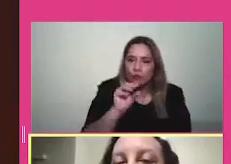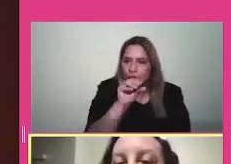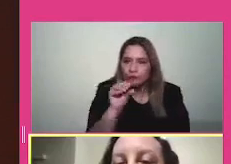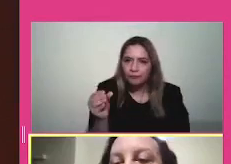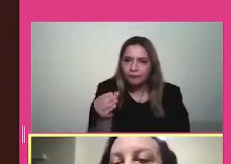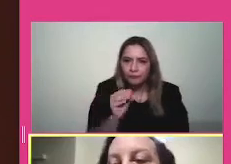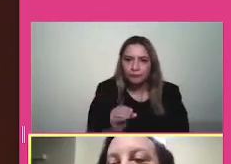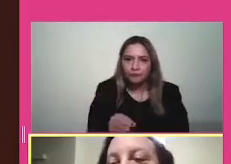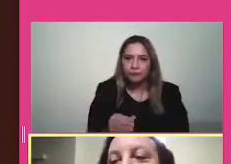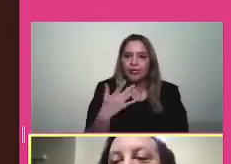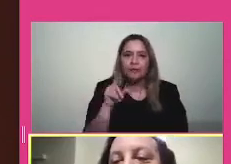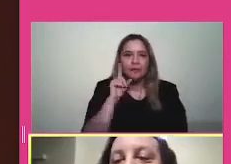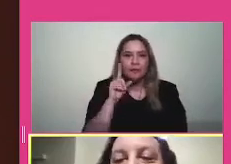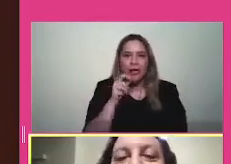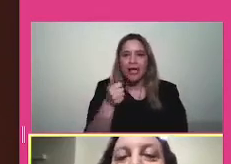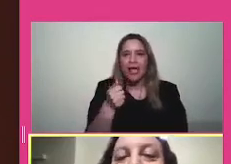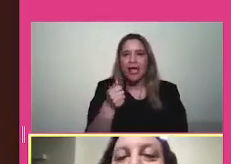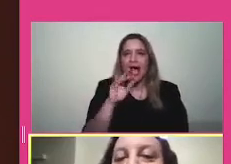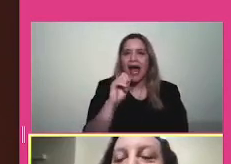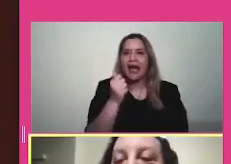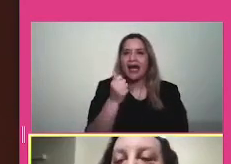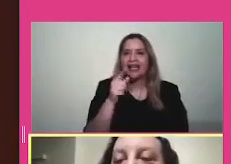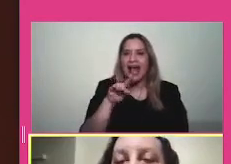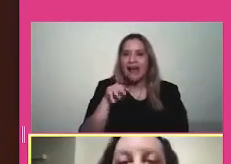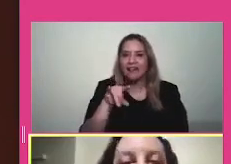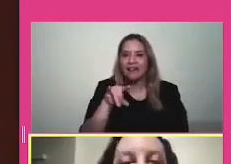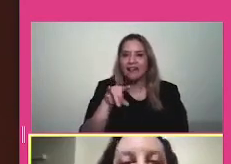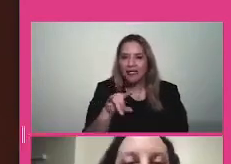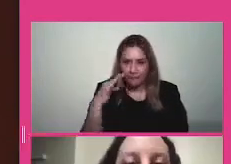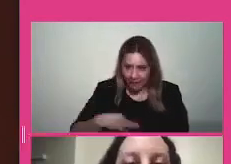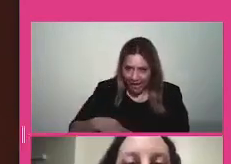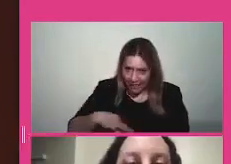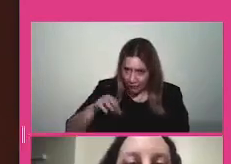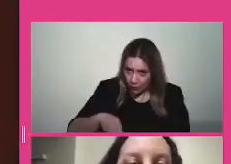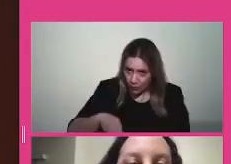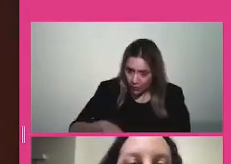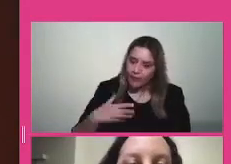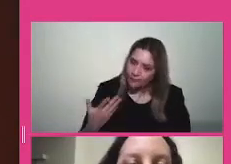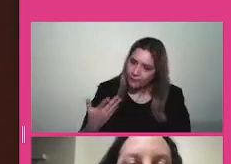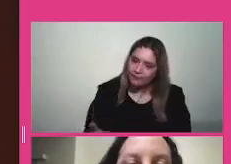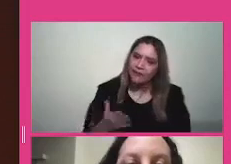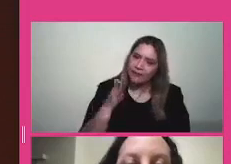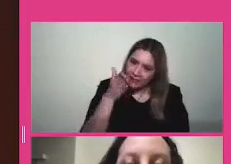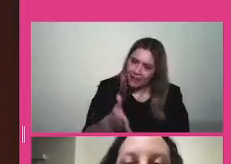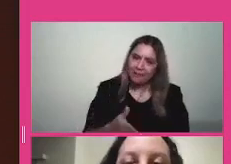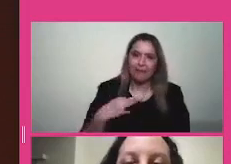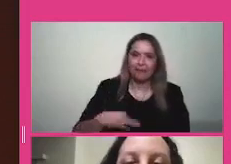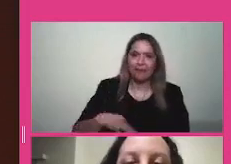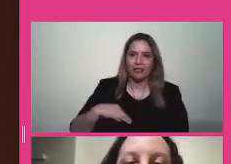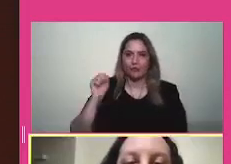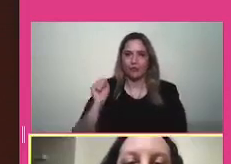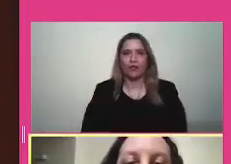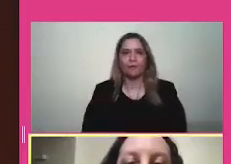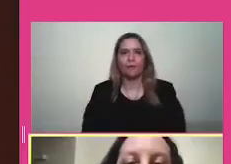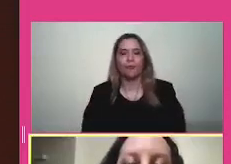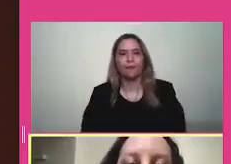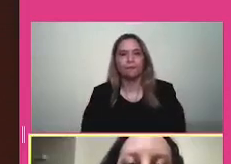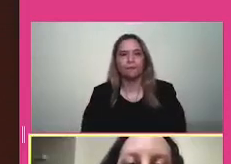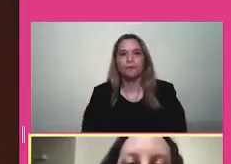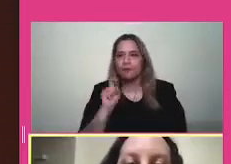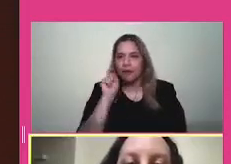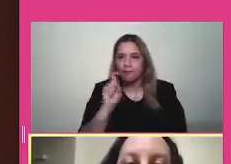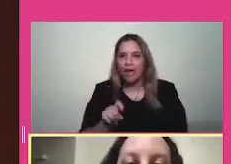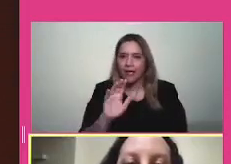στην Αριάδνη. Πίνε αυτό εδώ το πράσινο. Ναι, για να πάμε στην Αριάδνη. Για να ανοίξουμε και μια